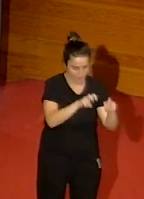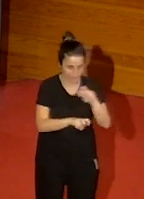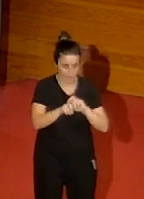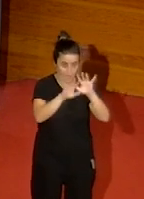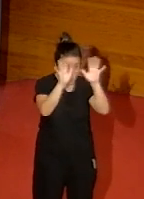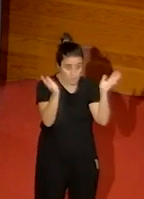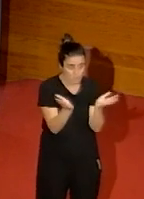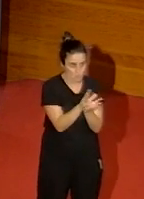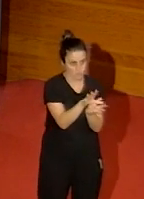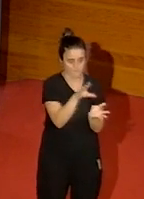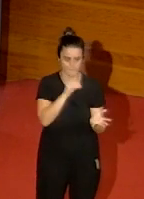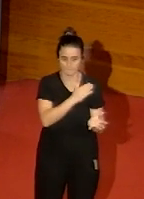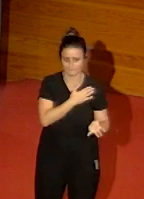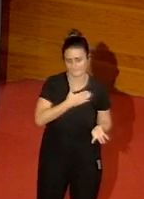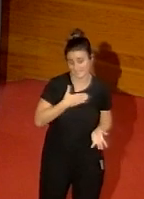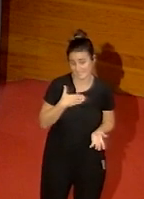du, ez?